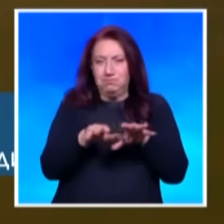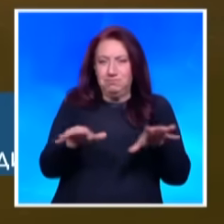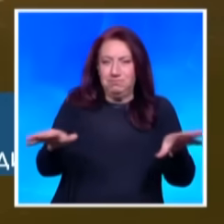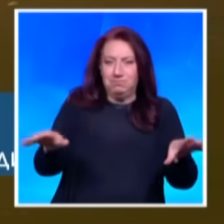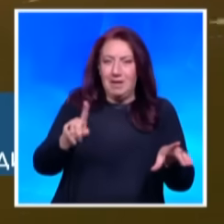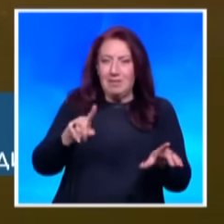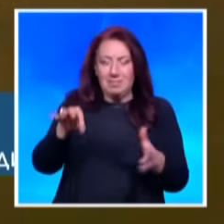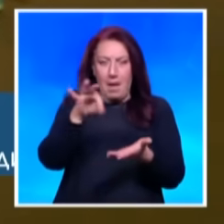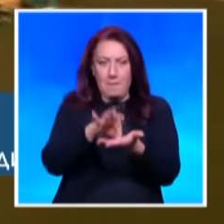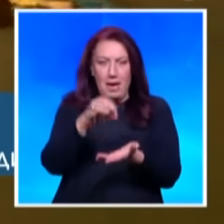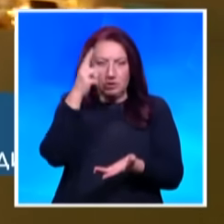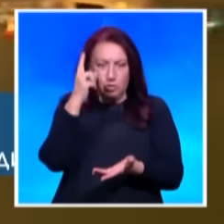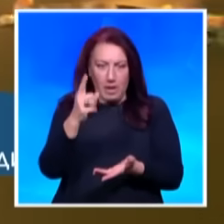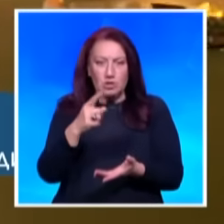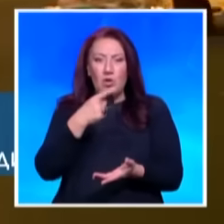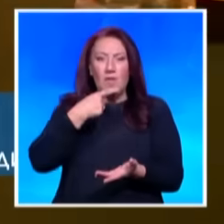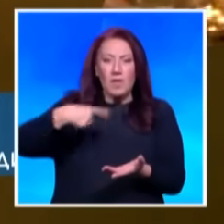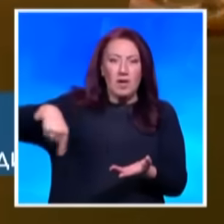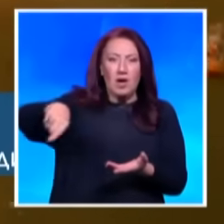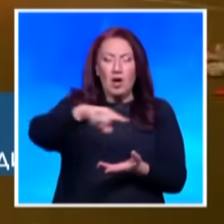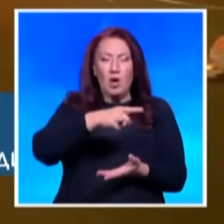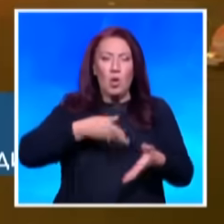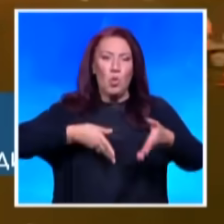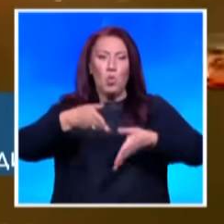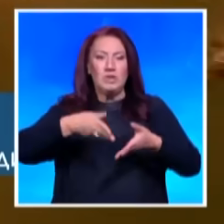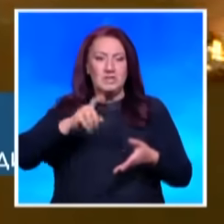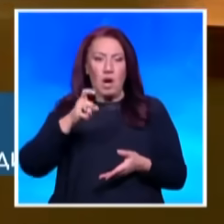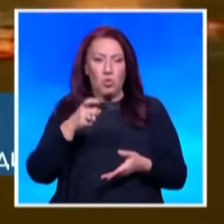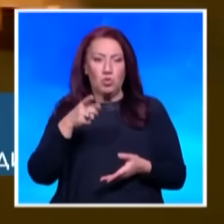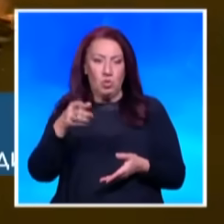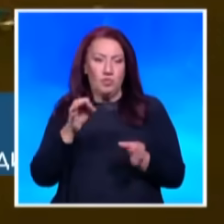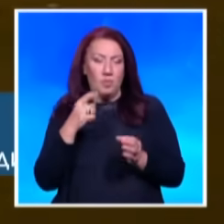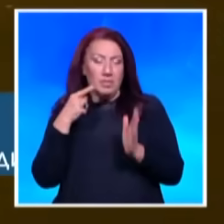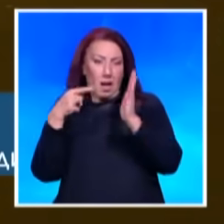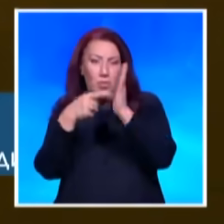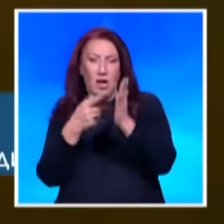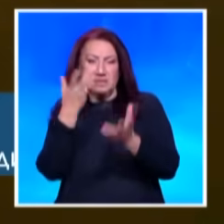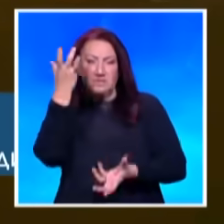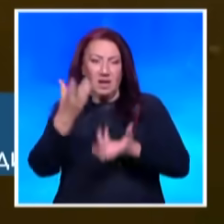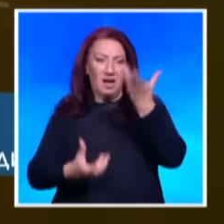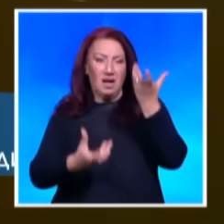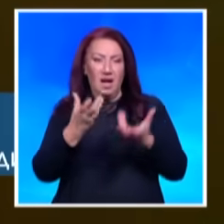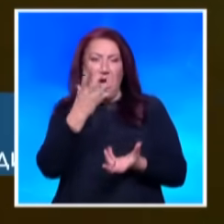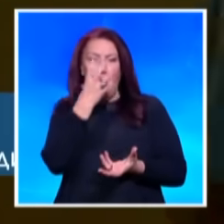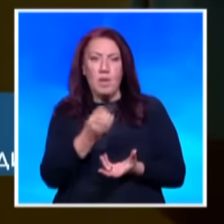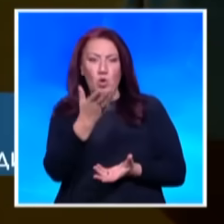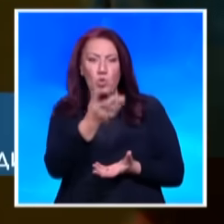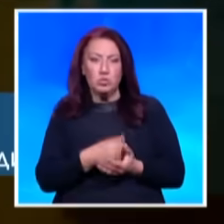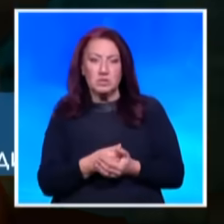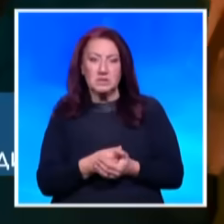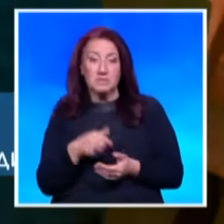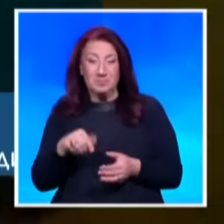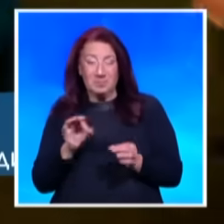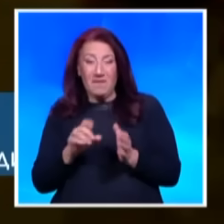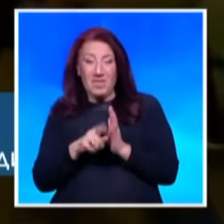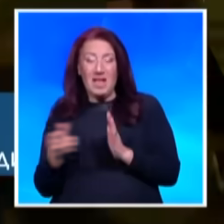в района на улица Гурко. Виждате, оператора в момента ви показва и картина. Току-що слязоха екипите на